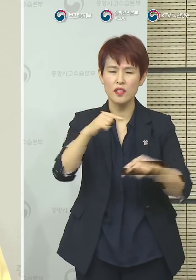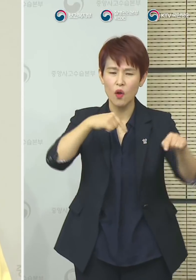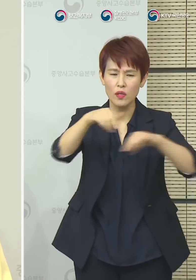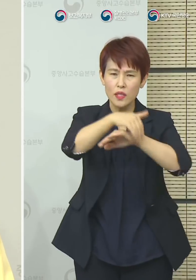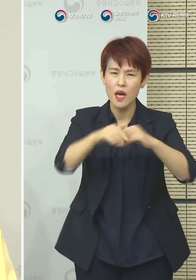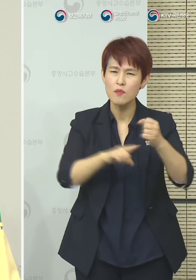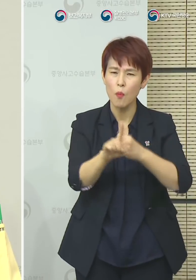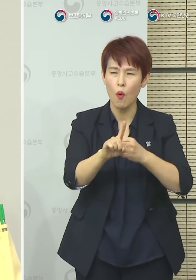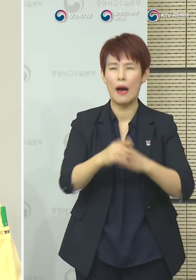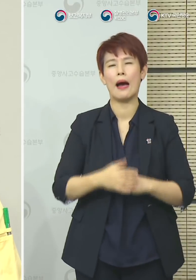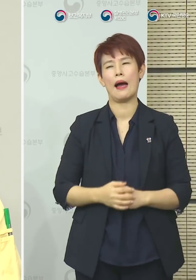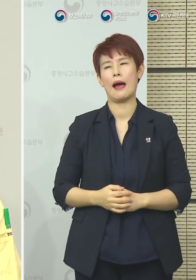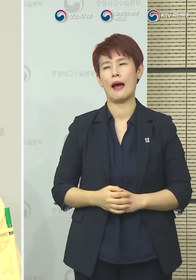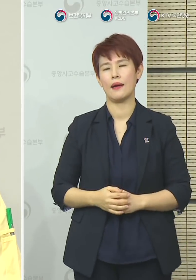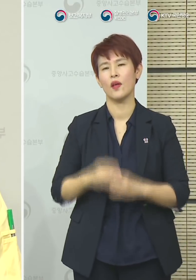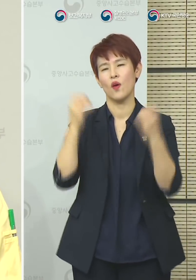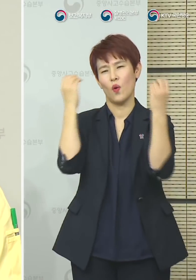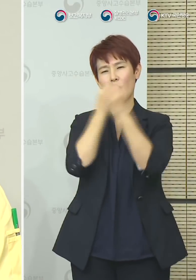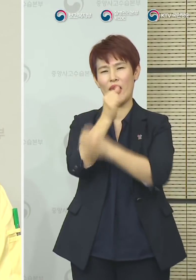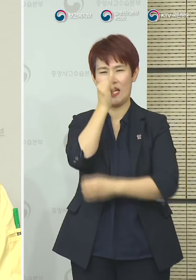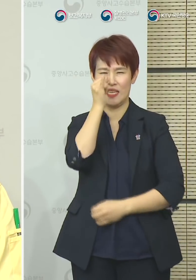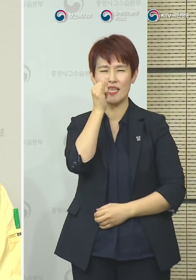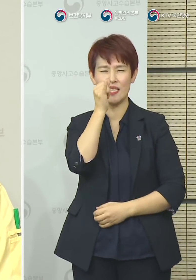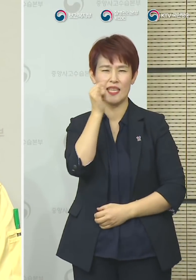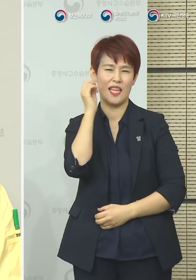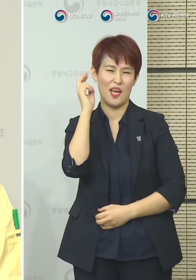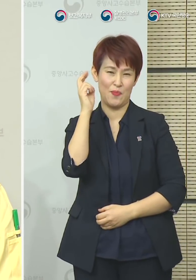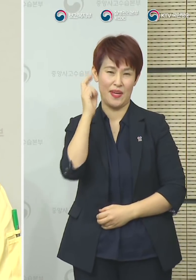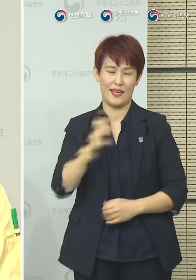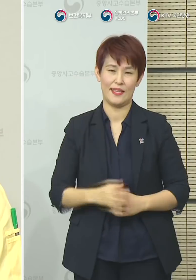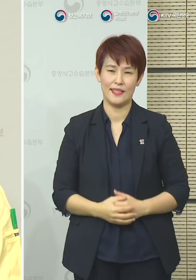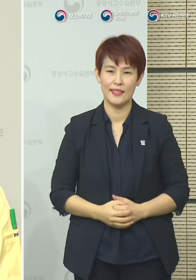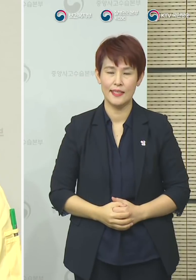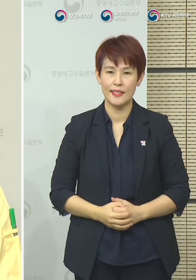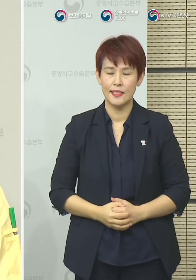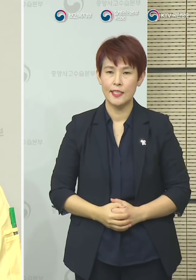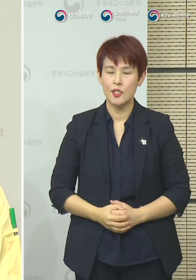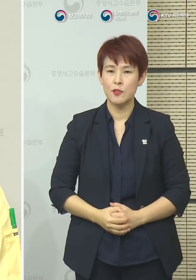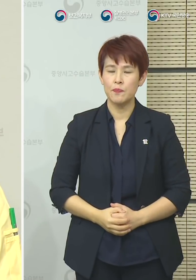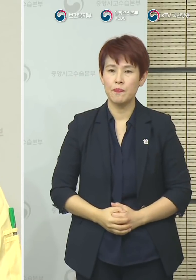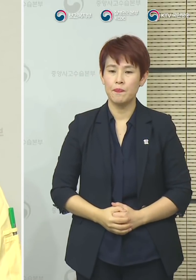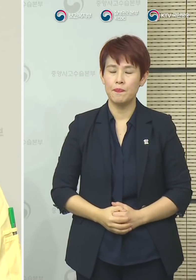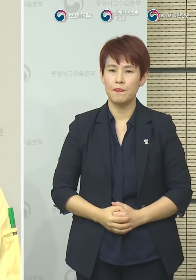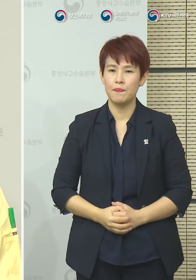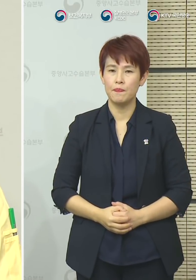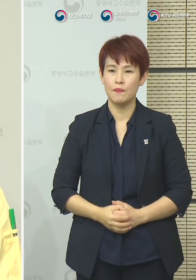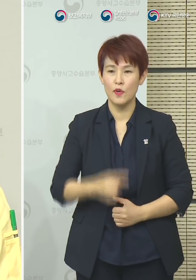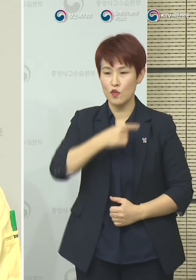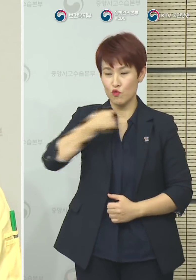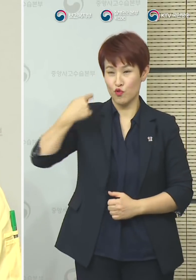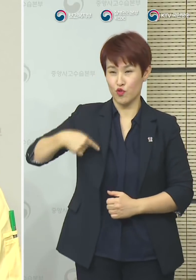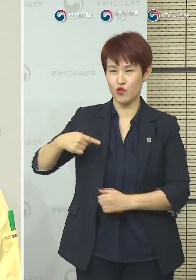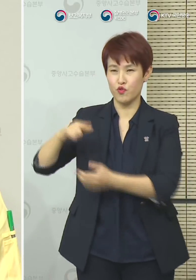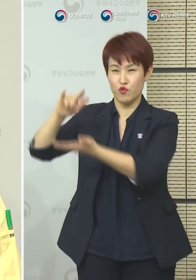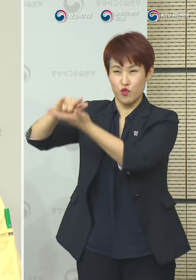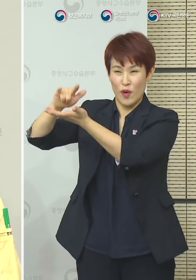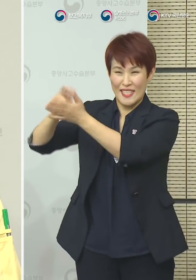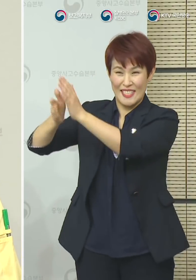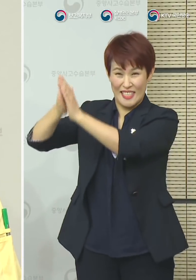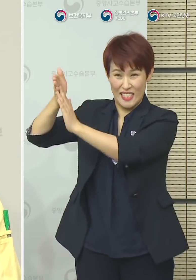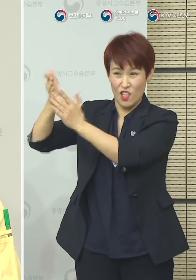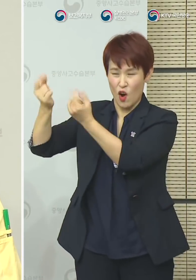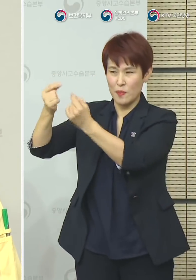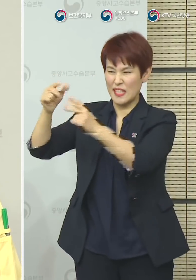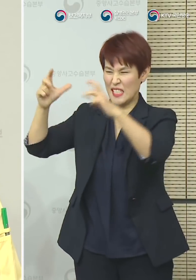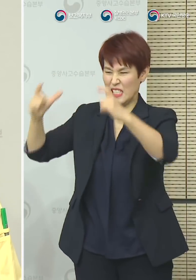일부 좀 오해의 소지가 있는 부분입니다. 먼저 중국의 우한시와 같이 지역